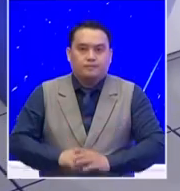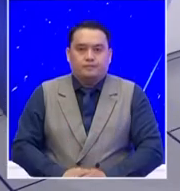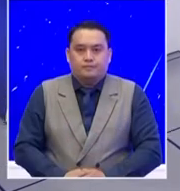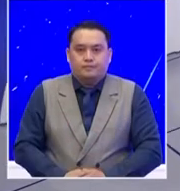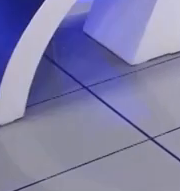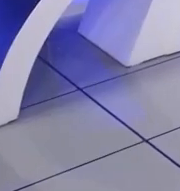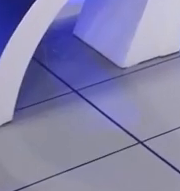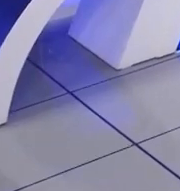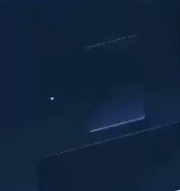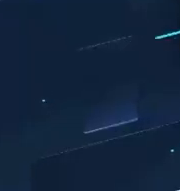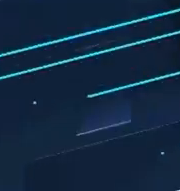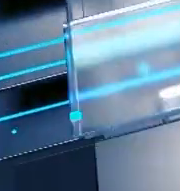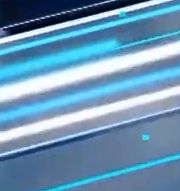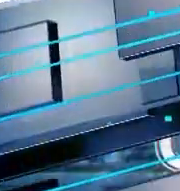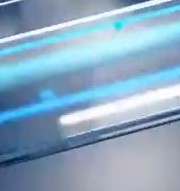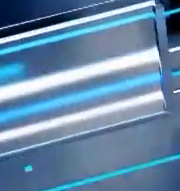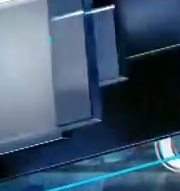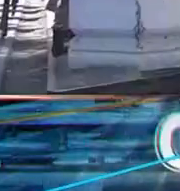главном.